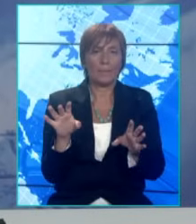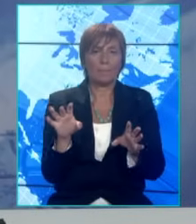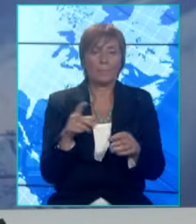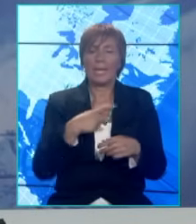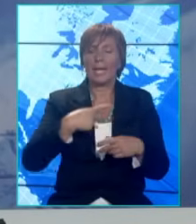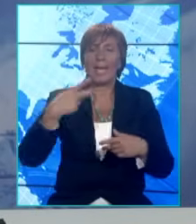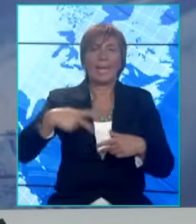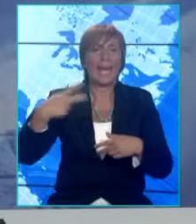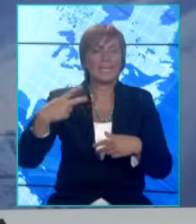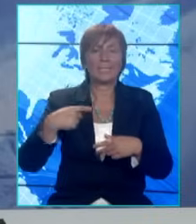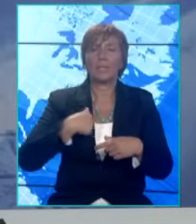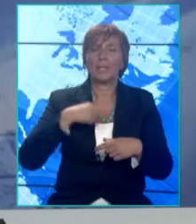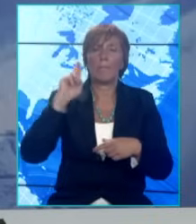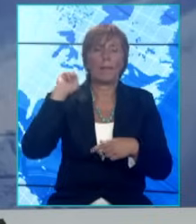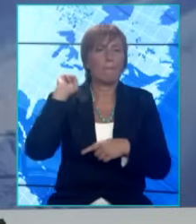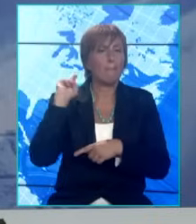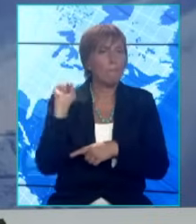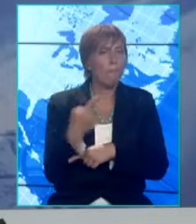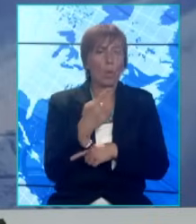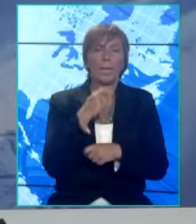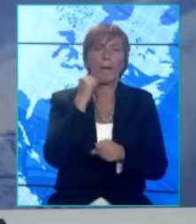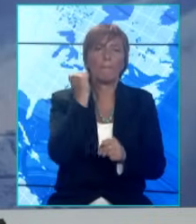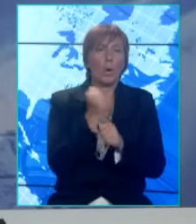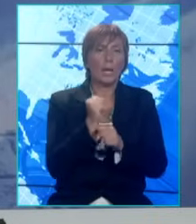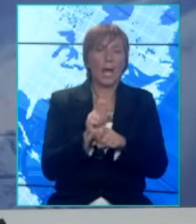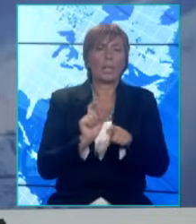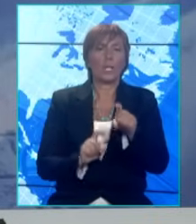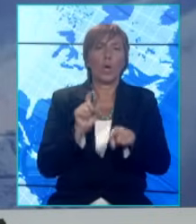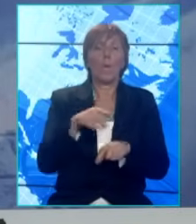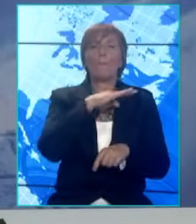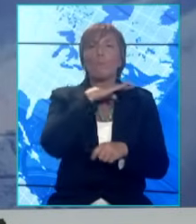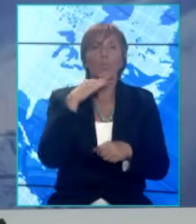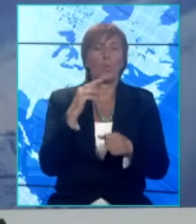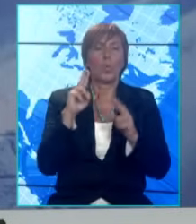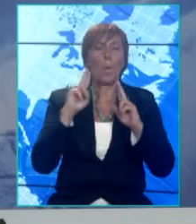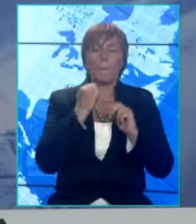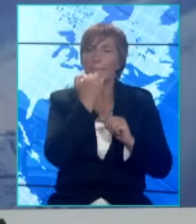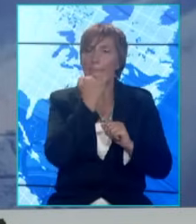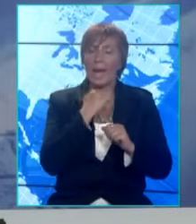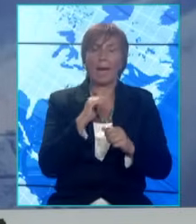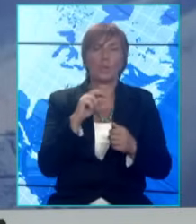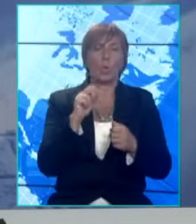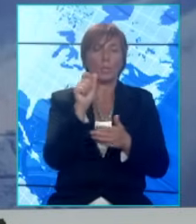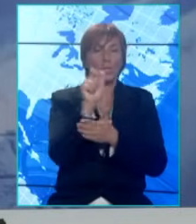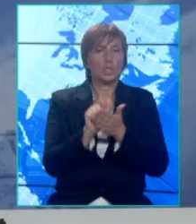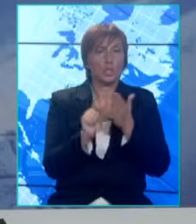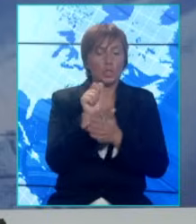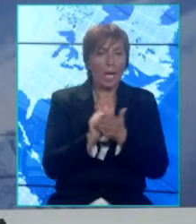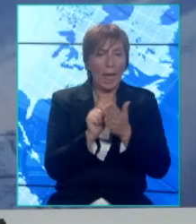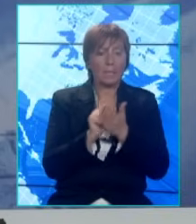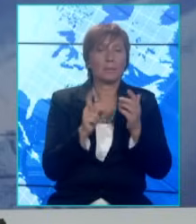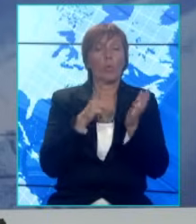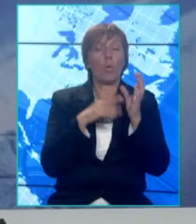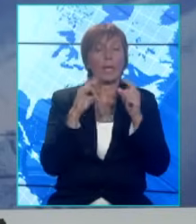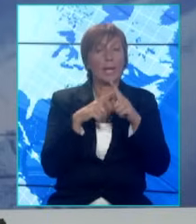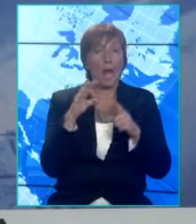bez rezerve, dakle da mi moramo raditi korake ka punopravnom članstvu u Sjevernoatlantski savez NATO, ali da to